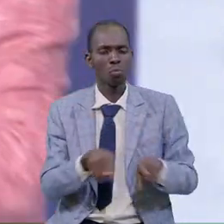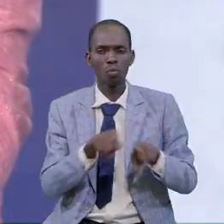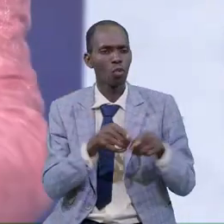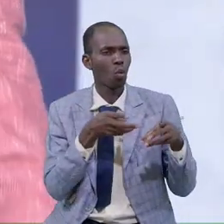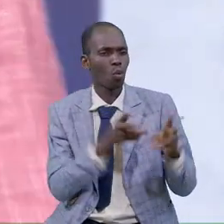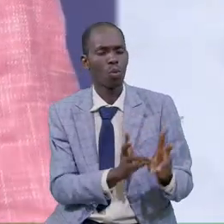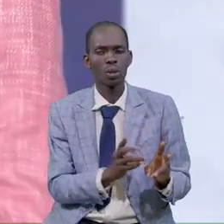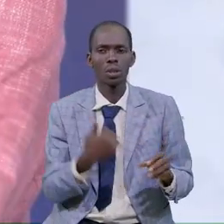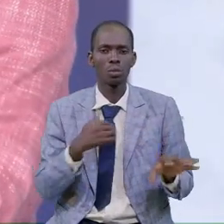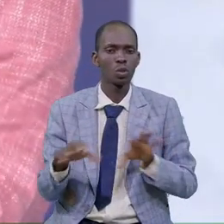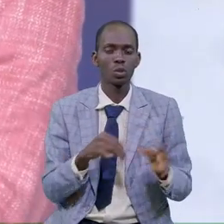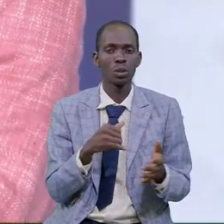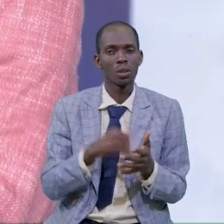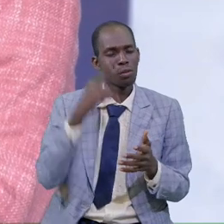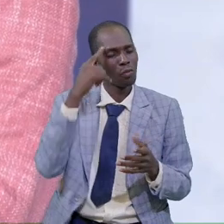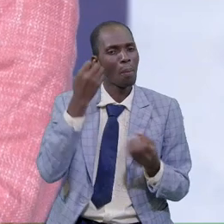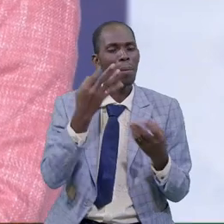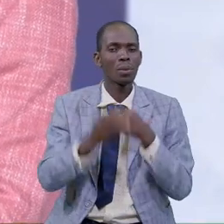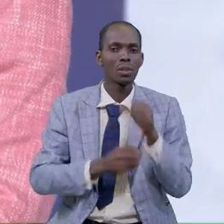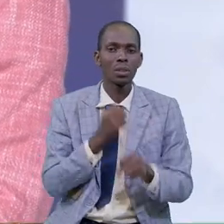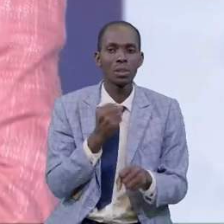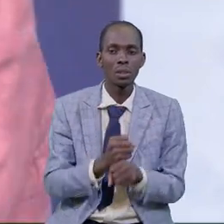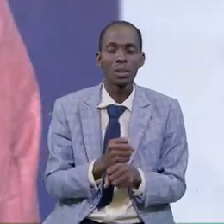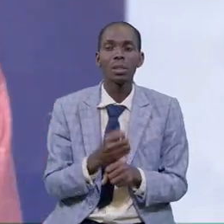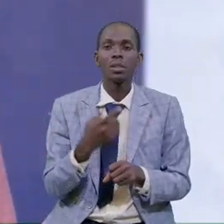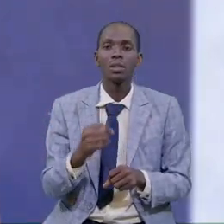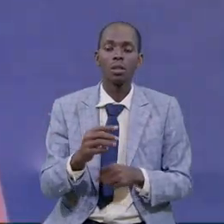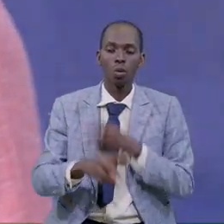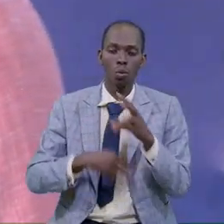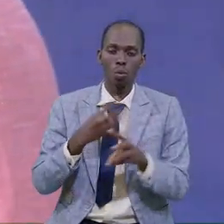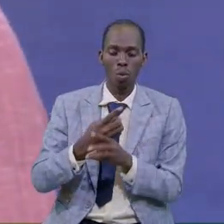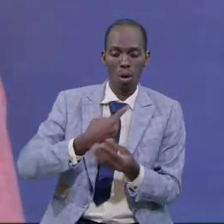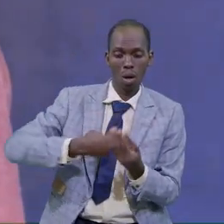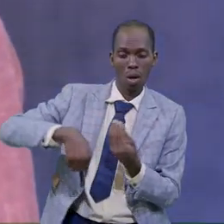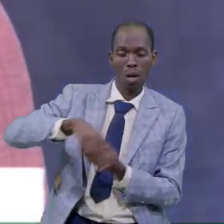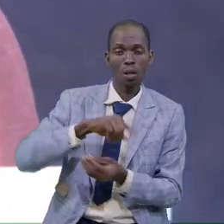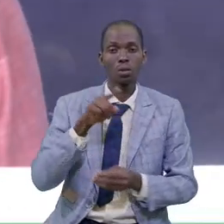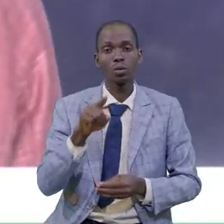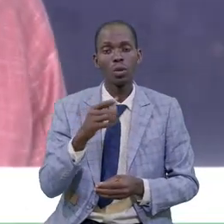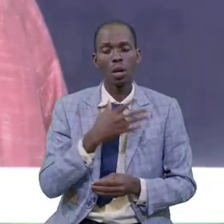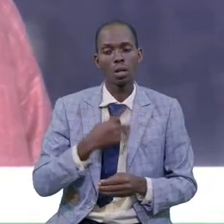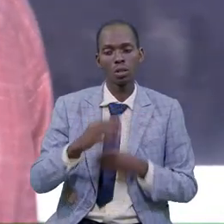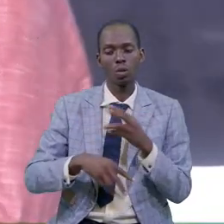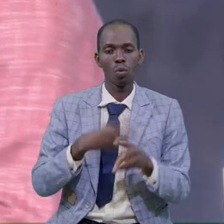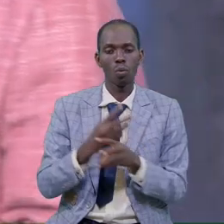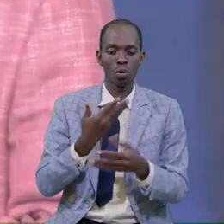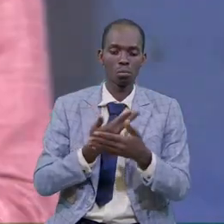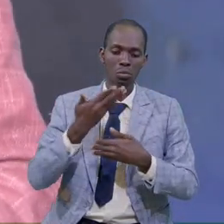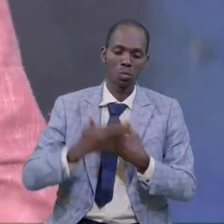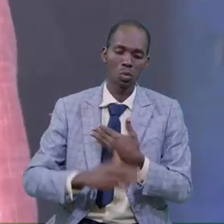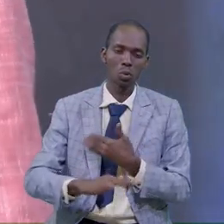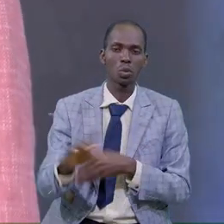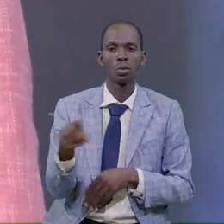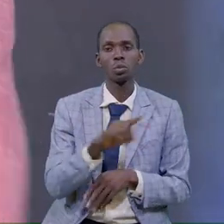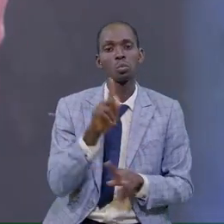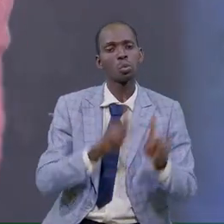siècles. Le monde autour de toi et le monde au-delà. Des gens qui pensent, ah, voici ce qu'ils